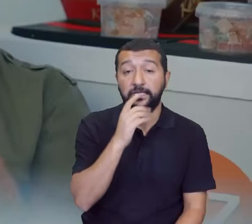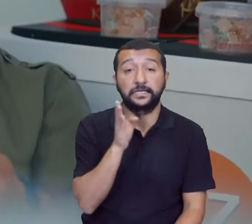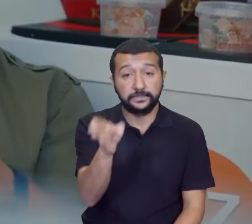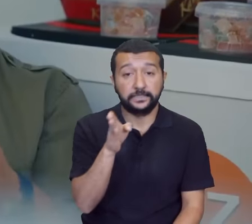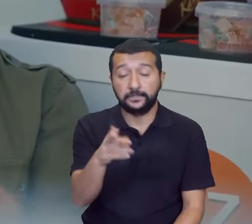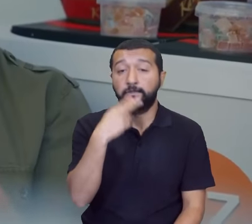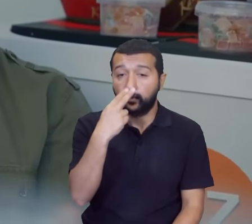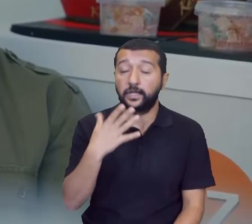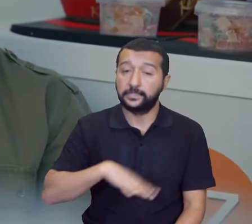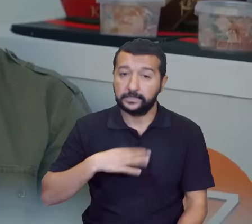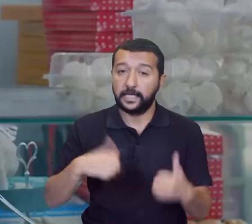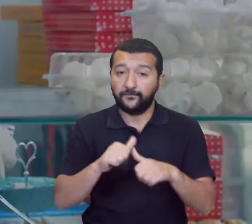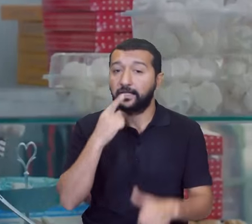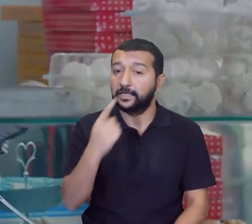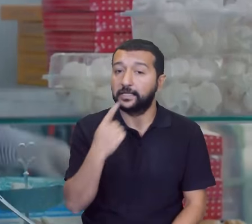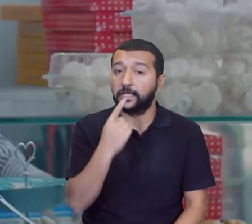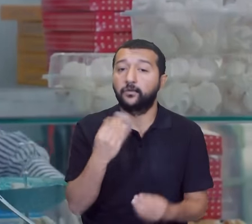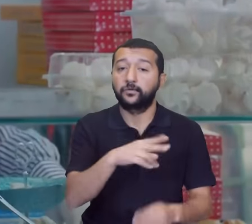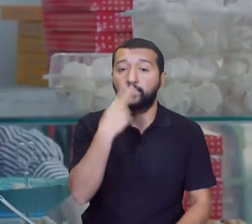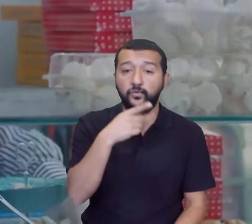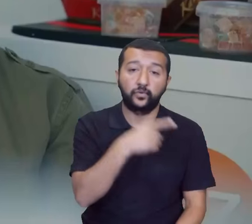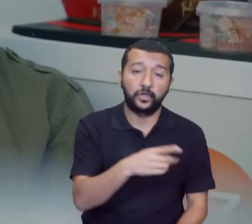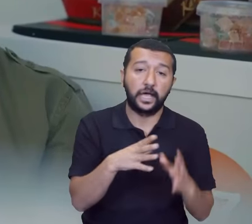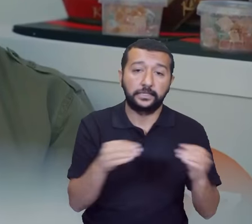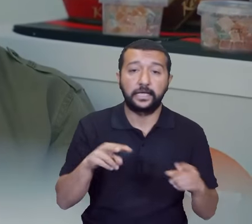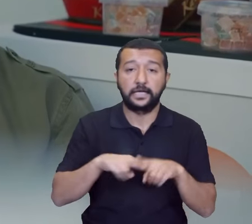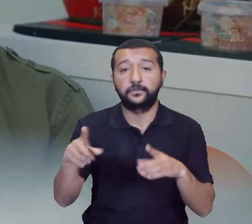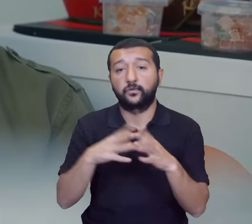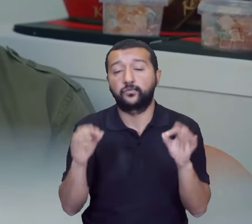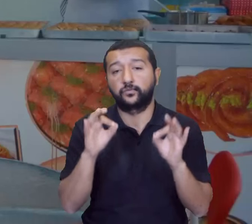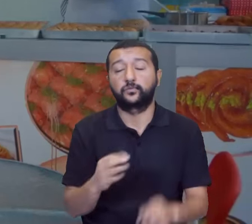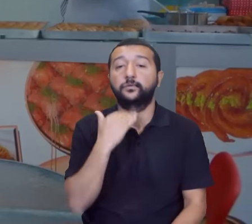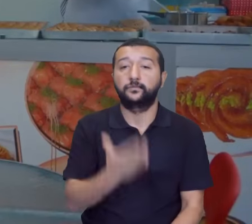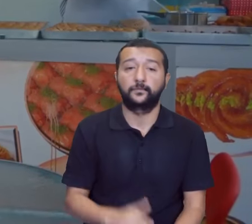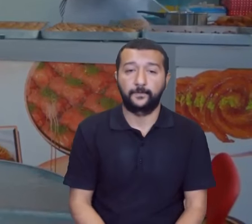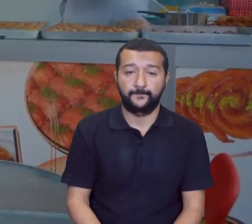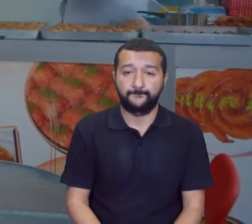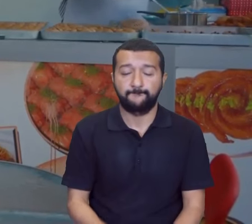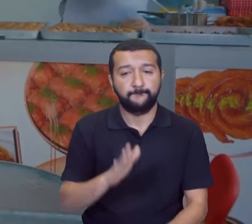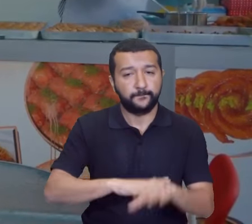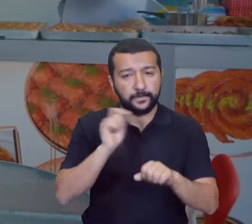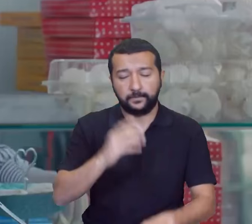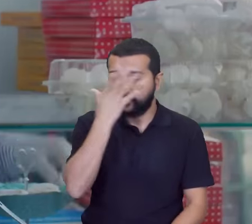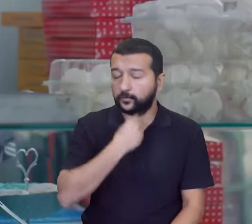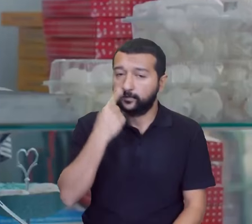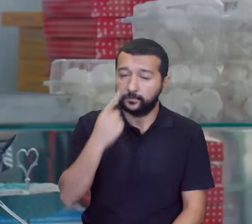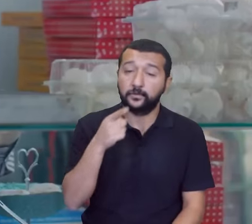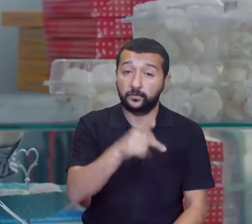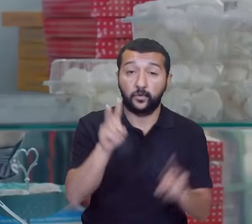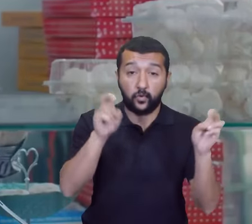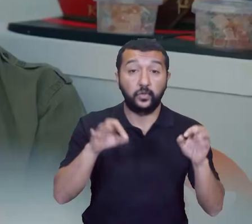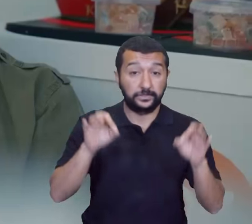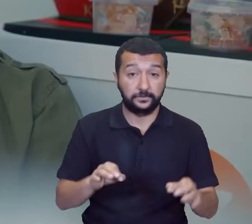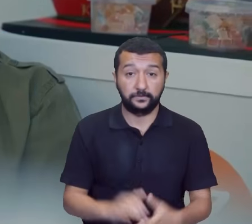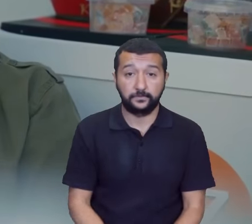gittik çikolatayla istedik de ne oldu yani? Çikolata da kurudu, Ayşen de kurudu yani. Hadi yap bir güzellik bak. Mevzu